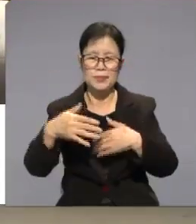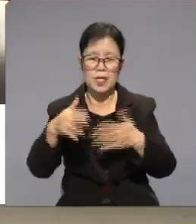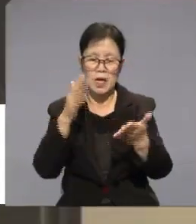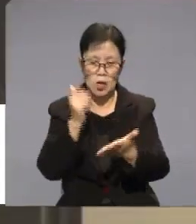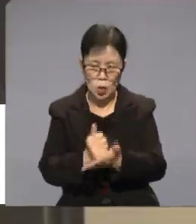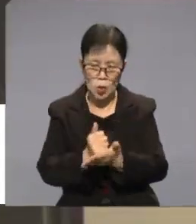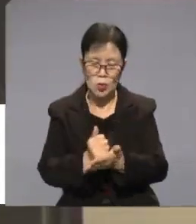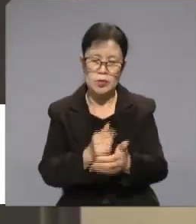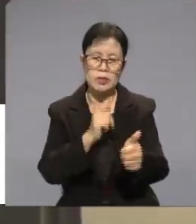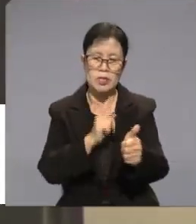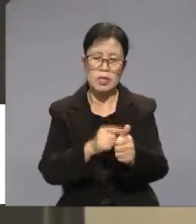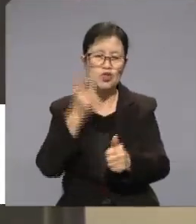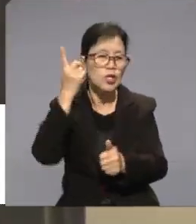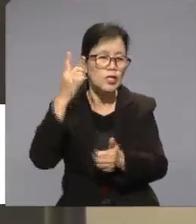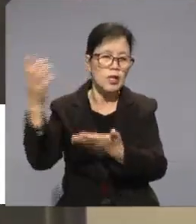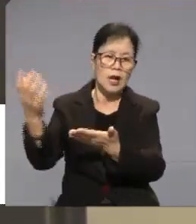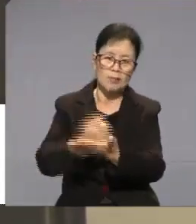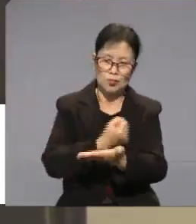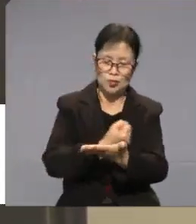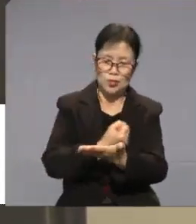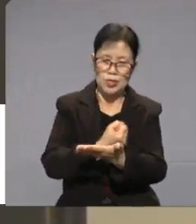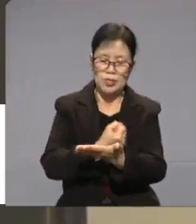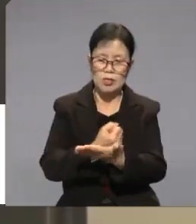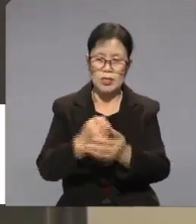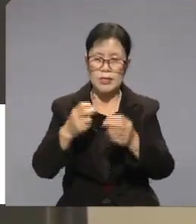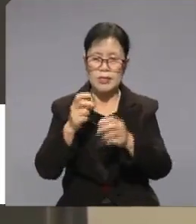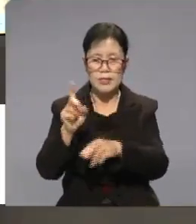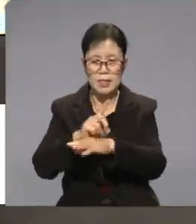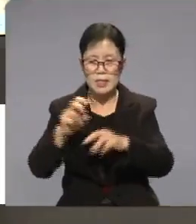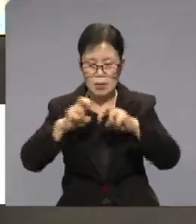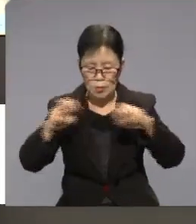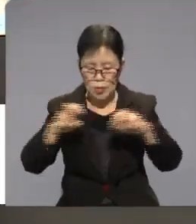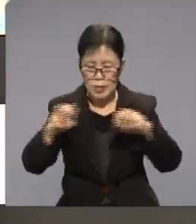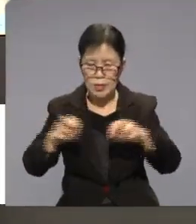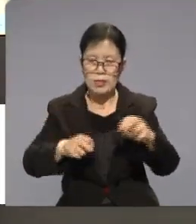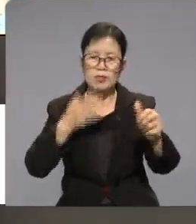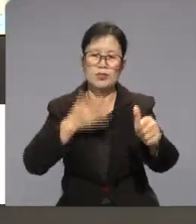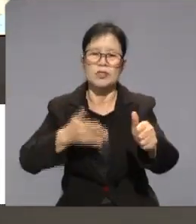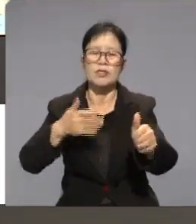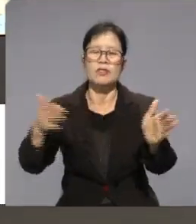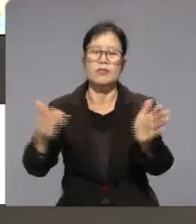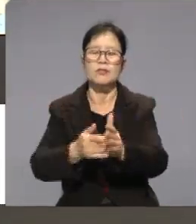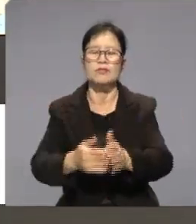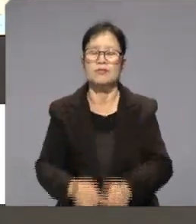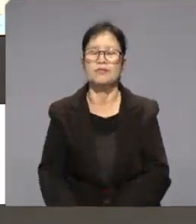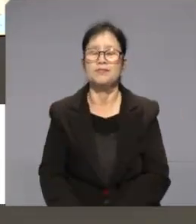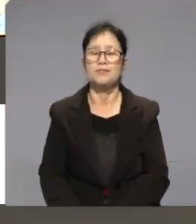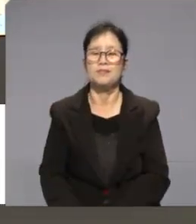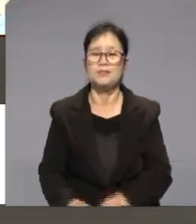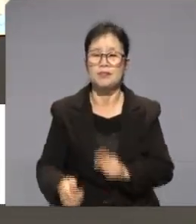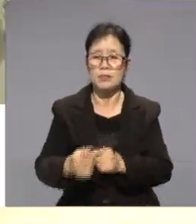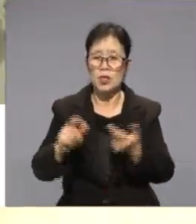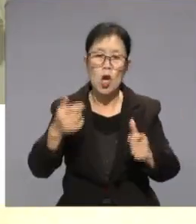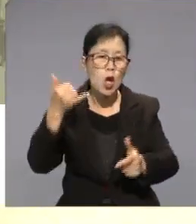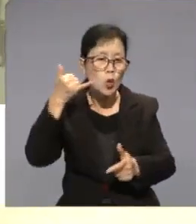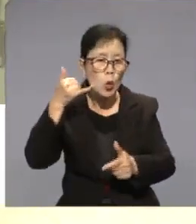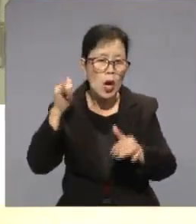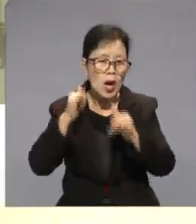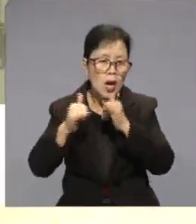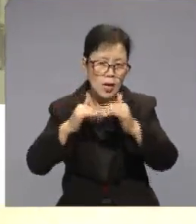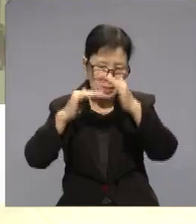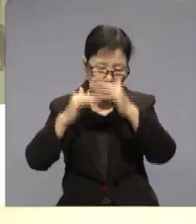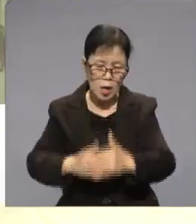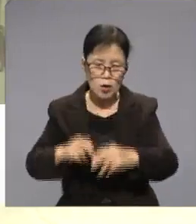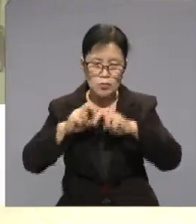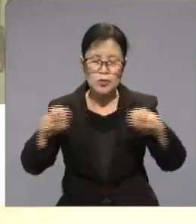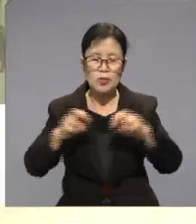29살의 휴대 전화를 압수하고 디지털 포렌식 작업을 의뢰했습니다 경찰은 통화내역을 분석해